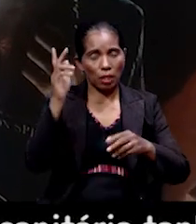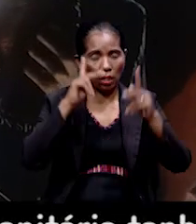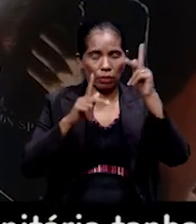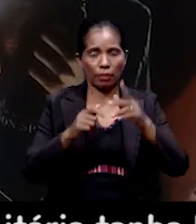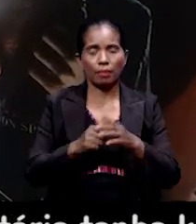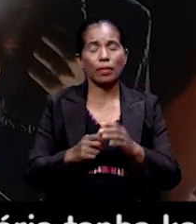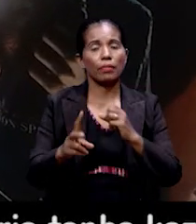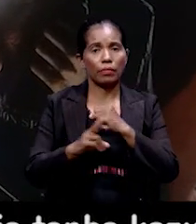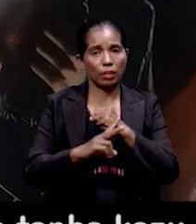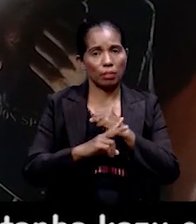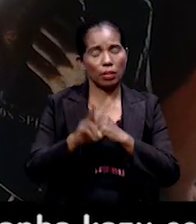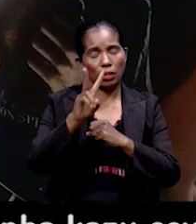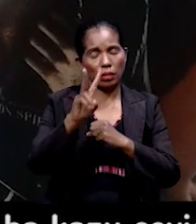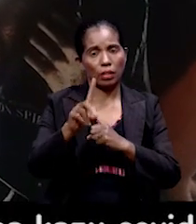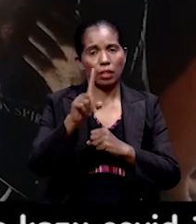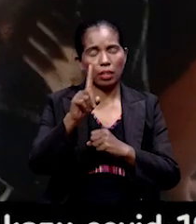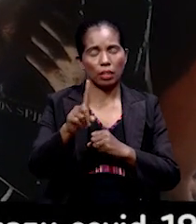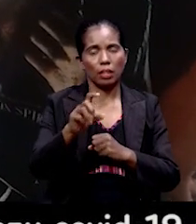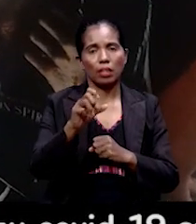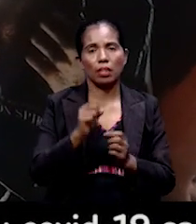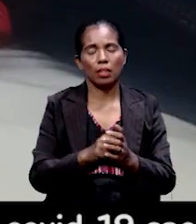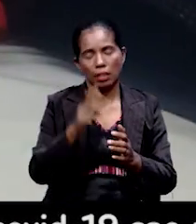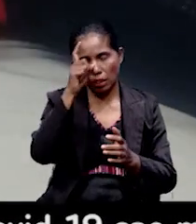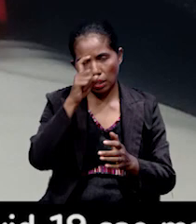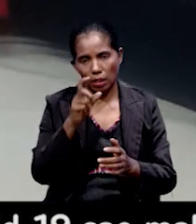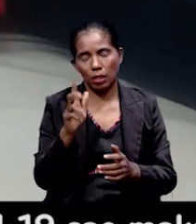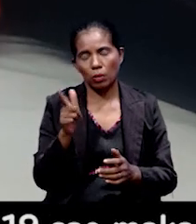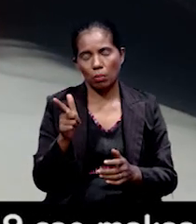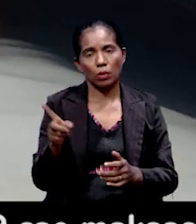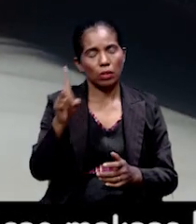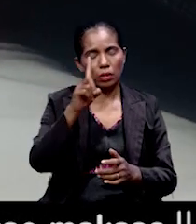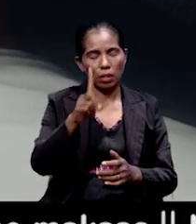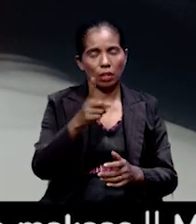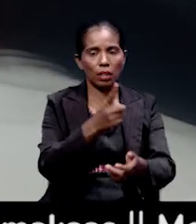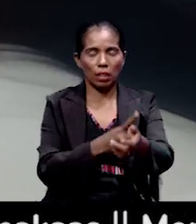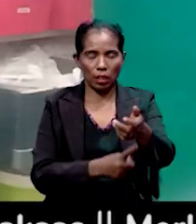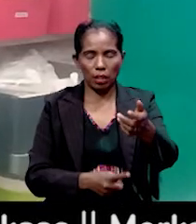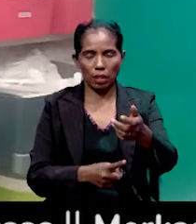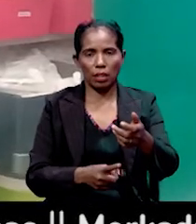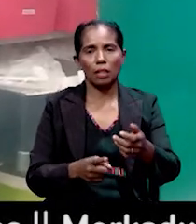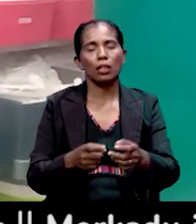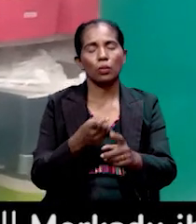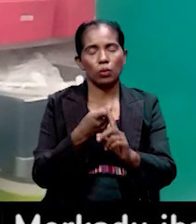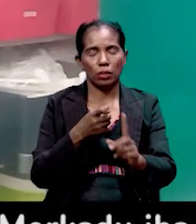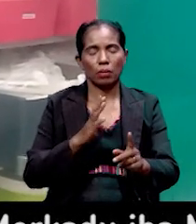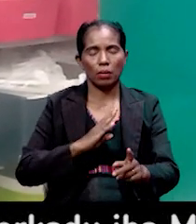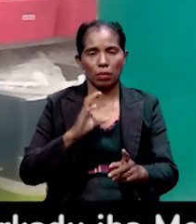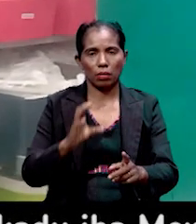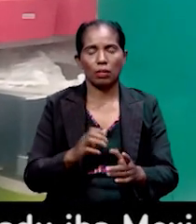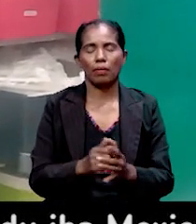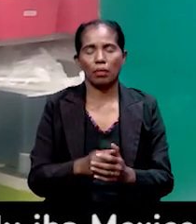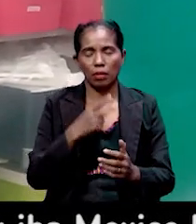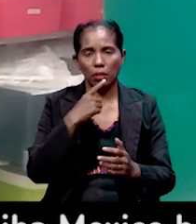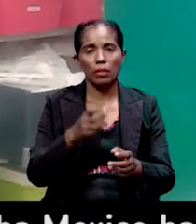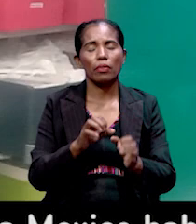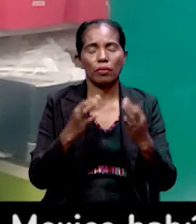vítima nain ruane ida husi sesal ho ida de tinang ronu resingida no ida kanek husi samalari. Antes ne familia vítima ejeji ba